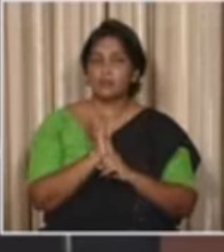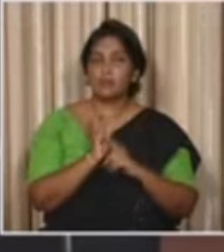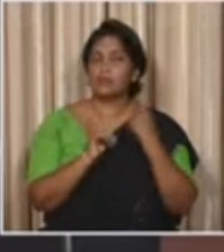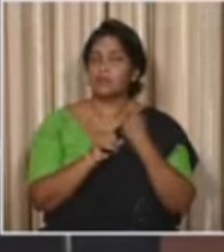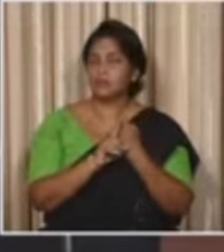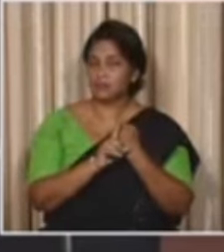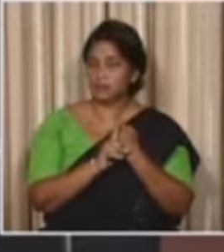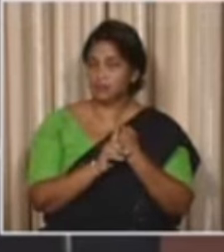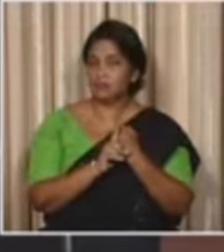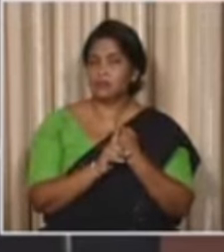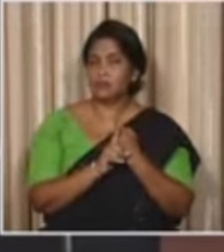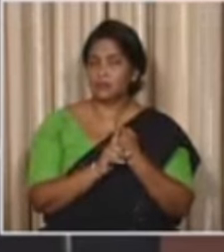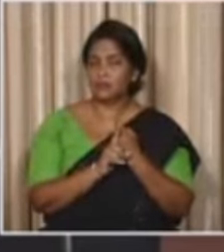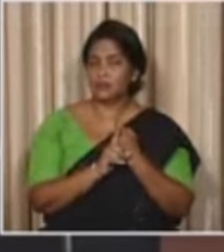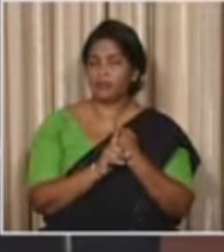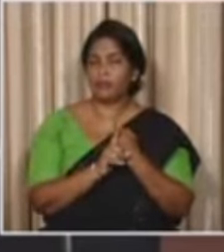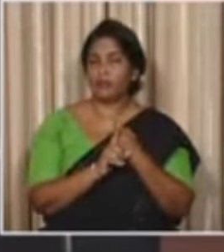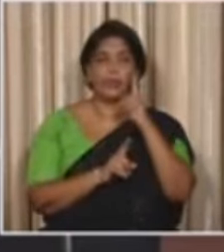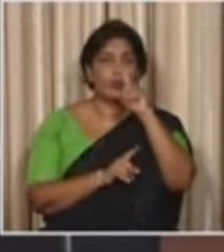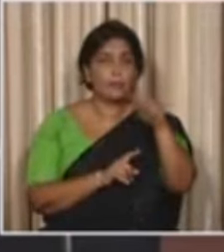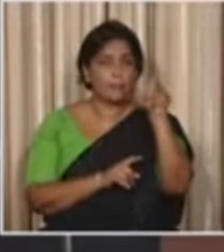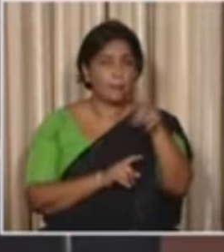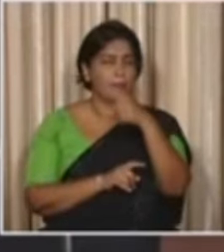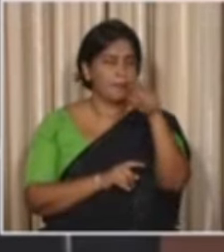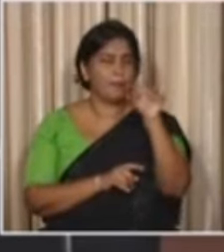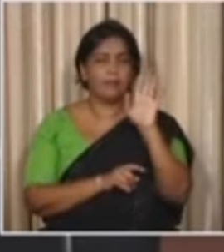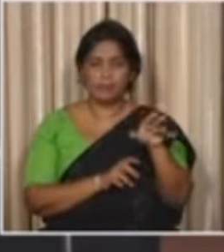කබ්‍රාල්ටයි ඒගොල්ලෝ වැඩි කාර්යය වුණා